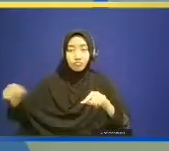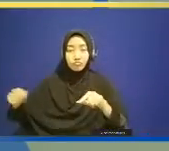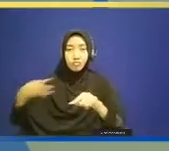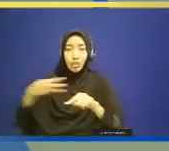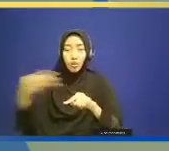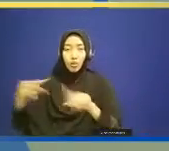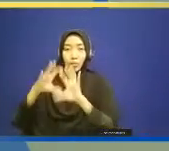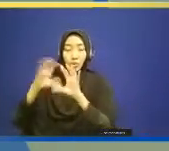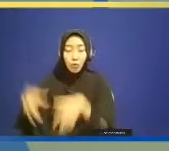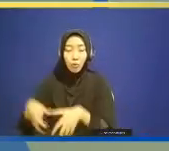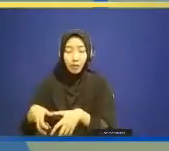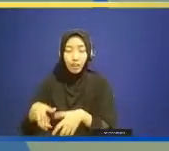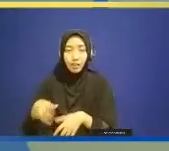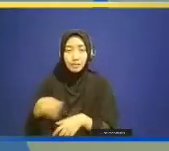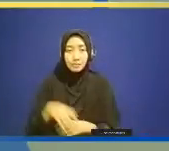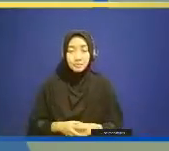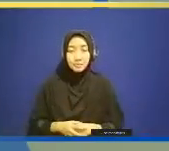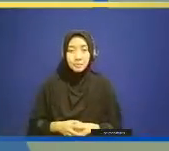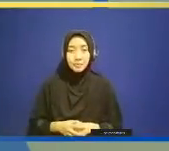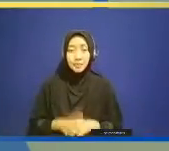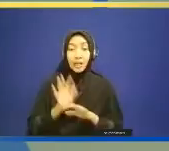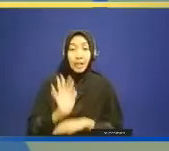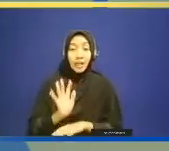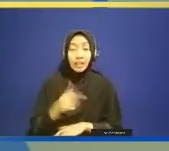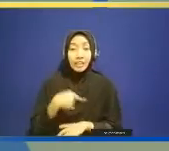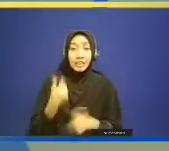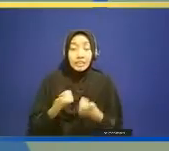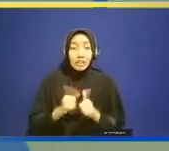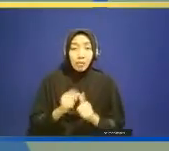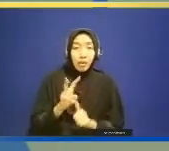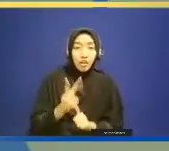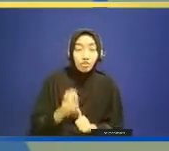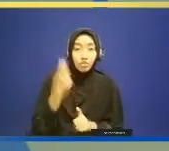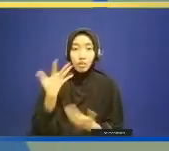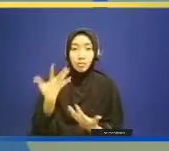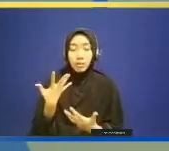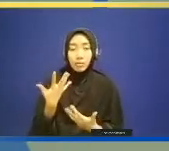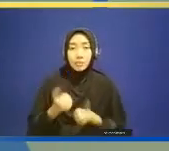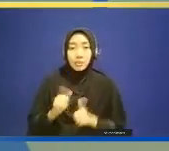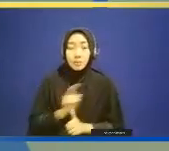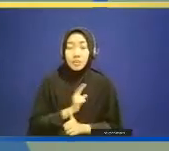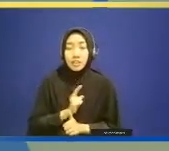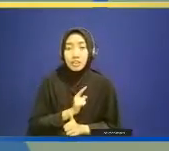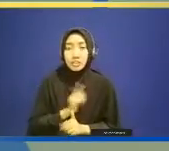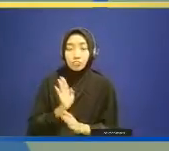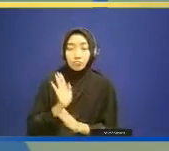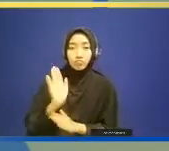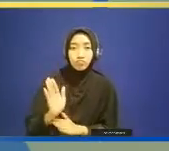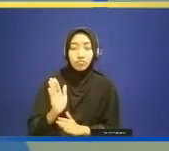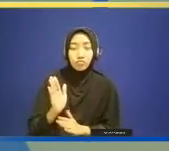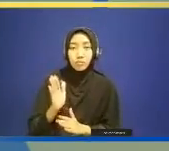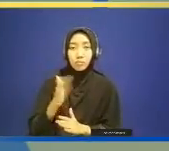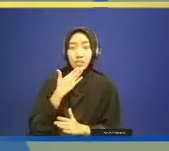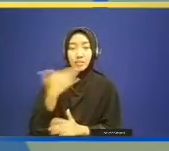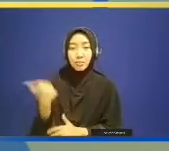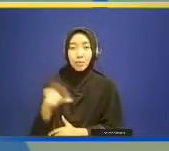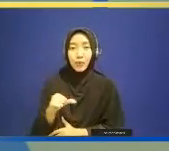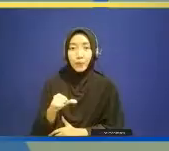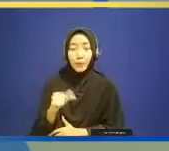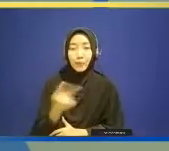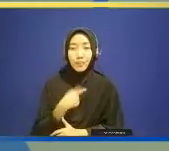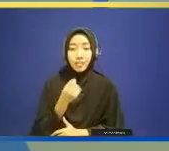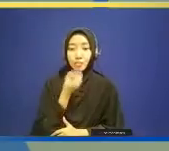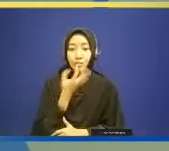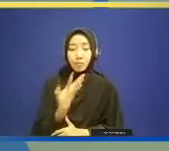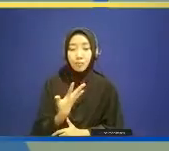perekonomian Global depan kita harus siap mempersiapkan diri menuju Kebiasaan Baru kita